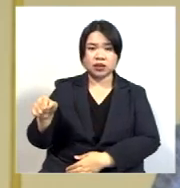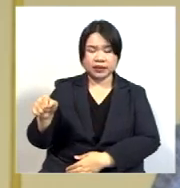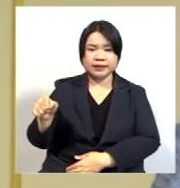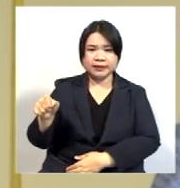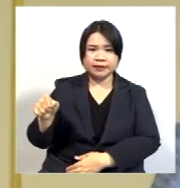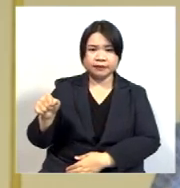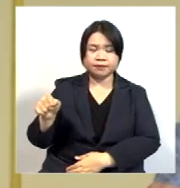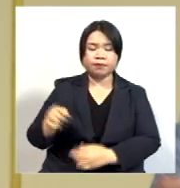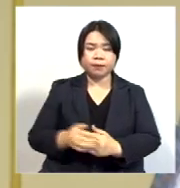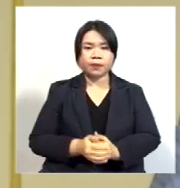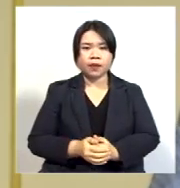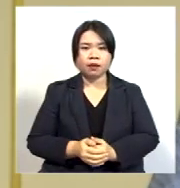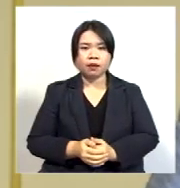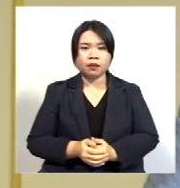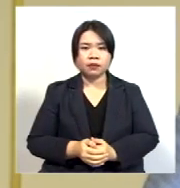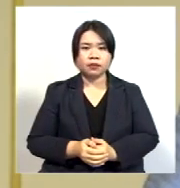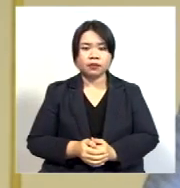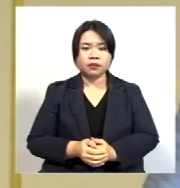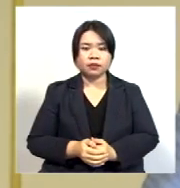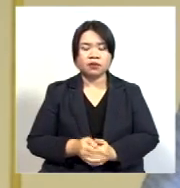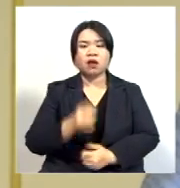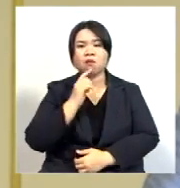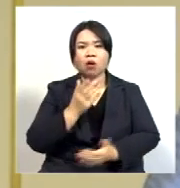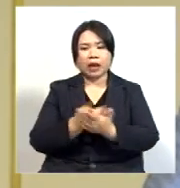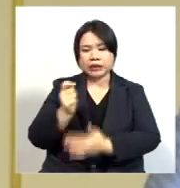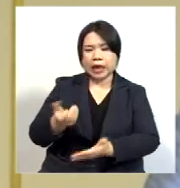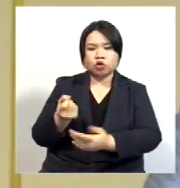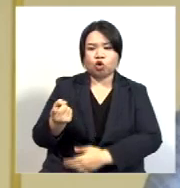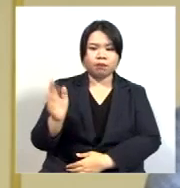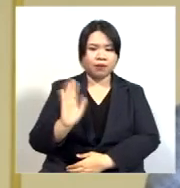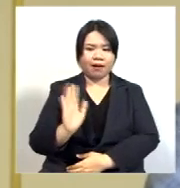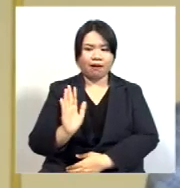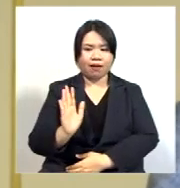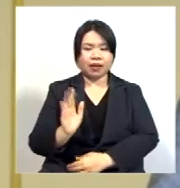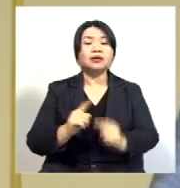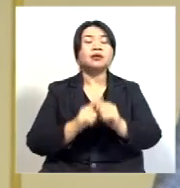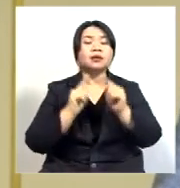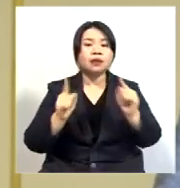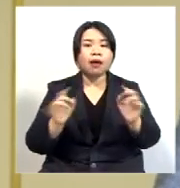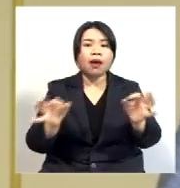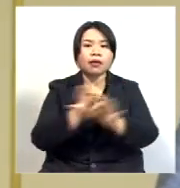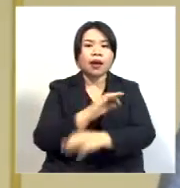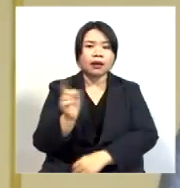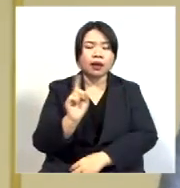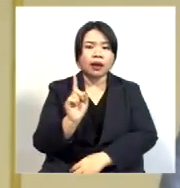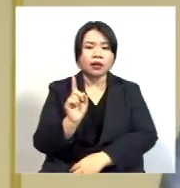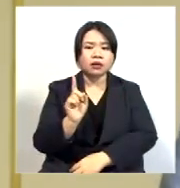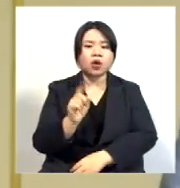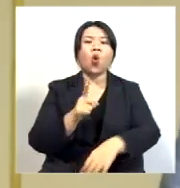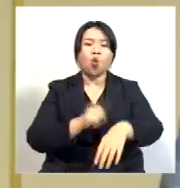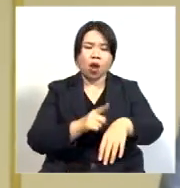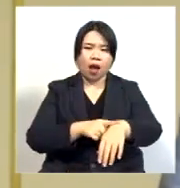ยให้กับ BM เนี่ยไม่ให้ชำระเป็นเงินสดแต่ให้ชำระเป็นระยะเ